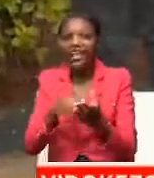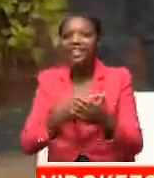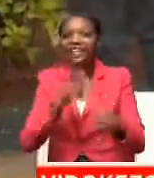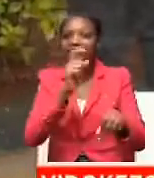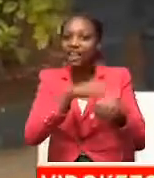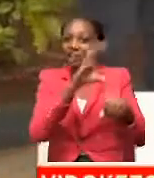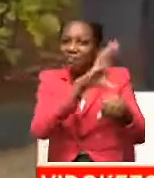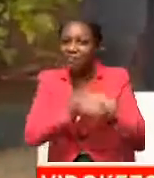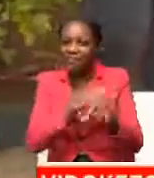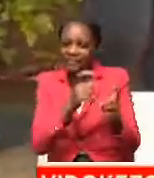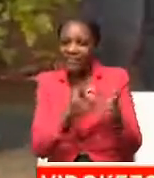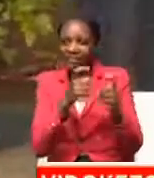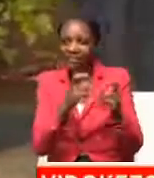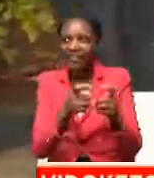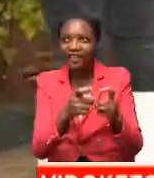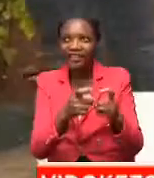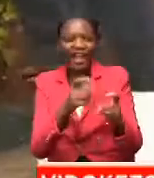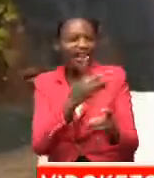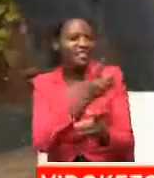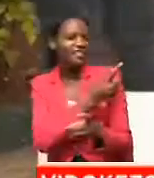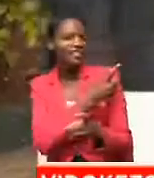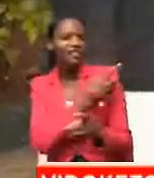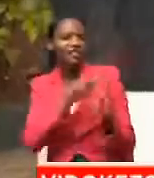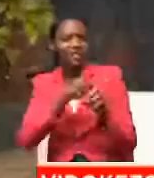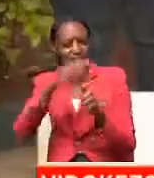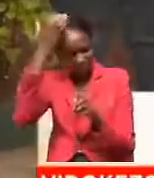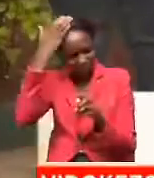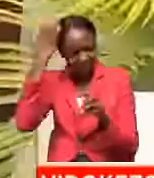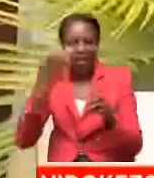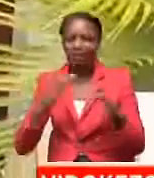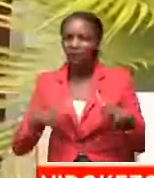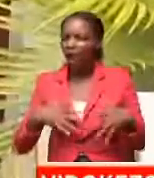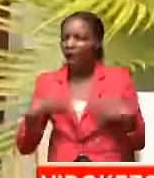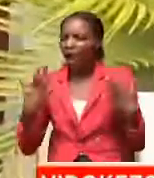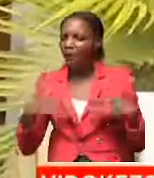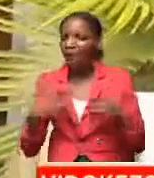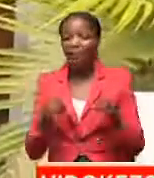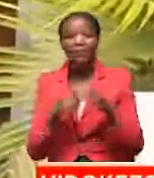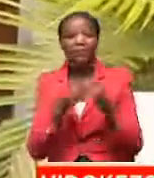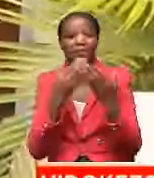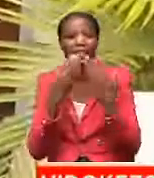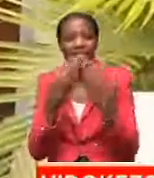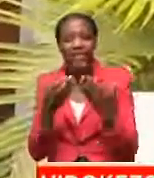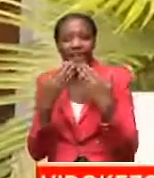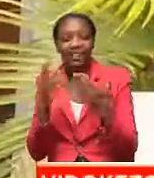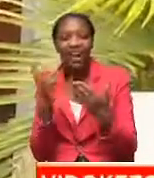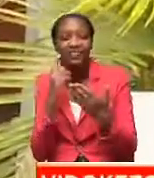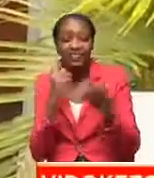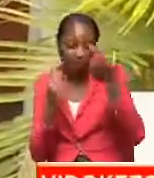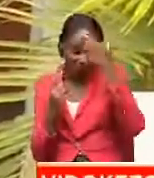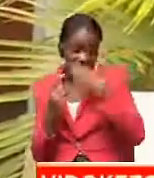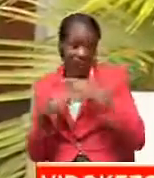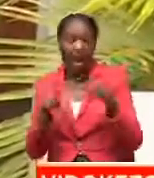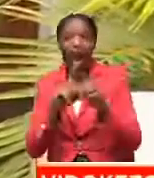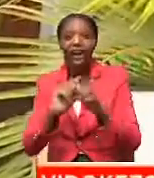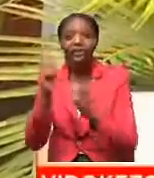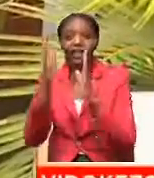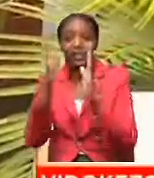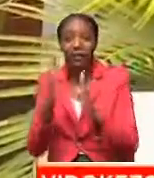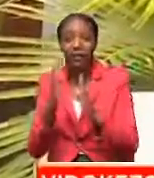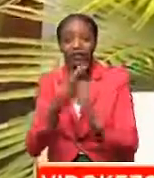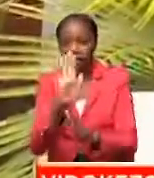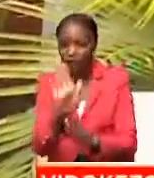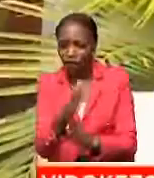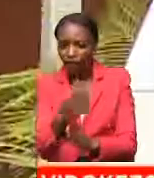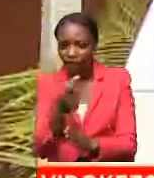wauguzi hawa hawangeweza kuficha furaha yao na kutoa shukrani za dhati kwa duka kuu la Naivas mjini Thika na Wakenya kwa jumla kwa kuwapa motisha